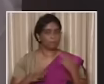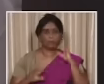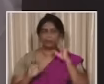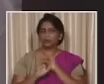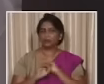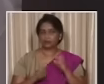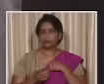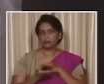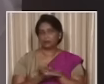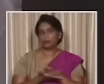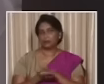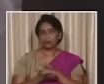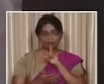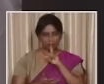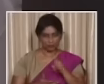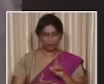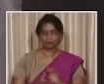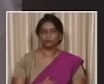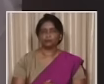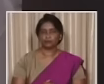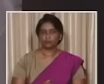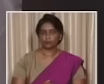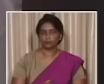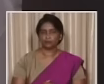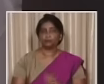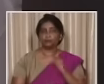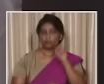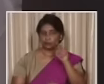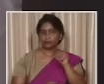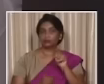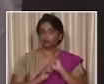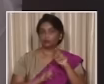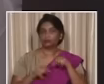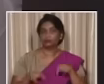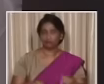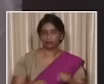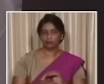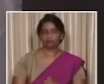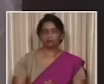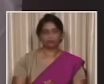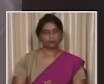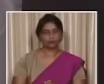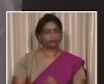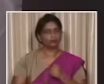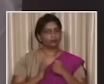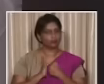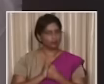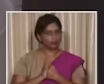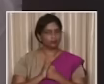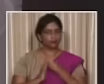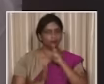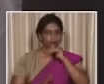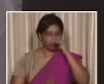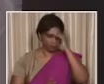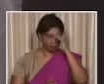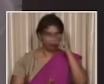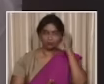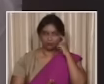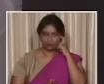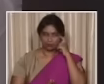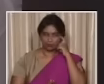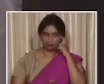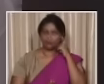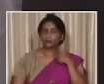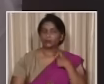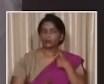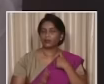නිවේදනය මම පැහැදිලි කරන්නට ඕන විශේෂයෙන්ම ඔබතුමාටත් මේ සභාවටත් ගරු කතානායකතුමාට මතක ඇති